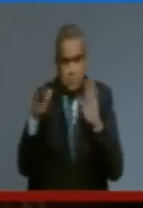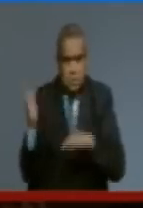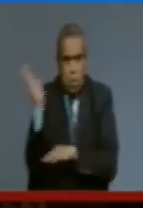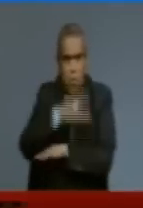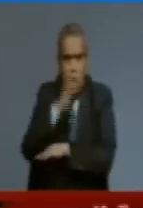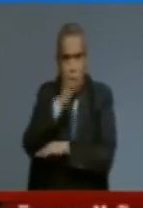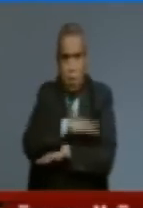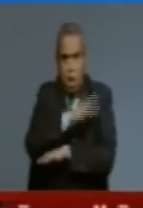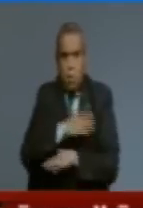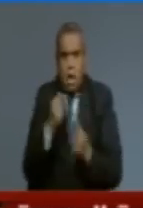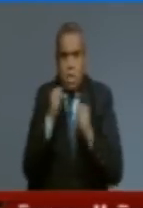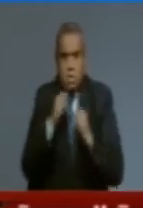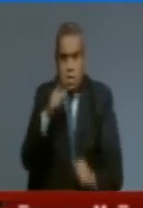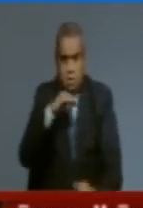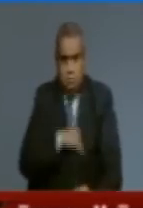نحن